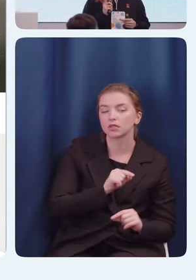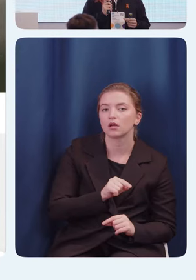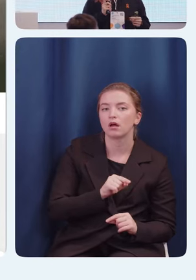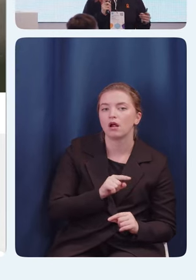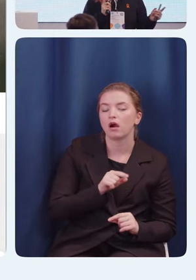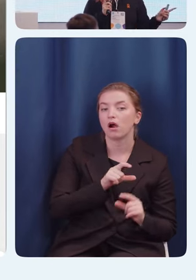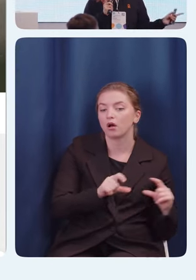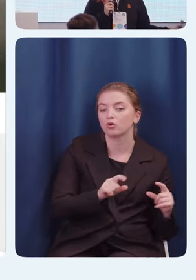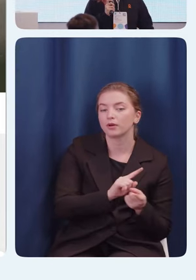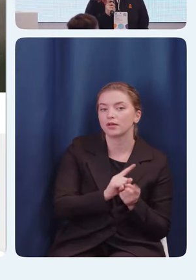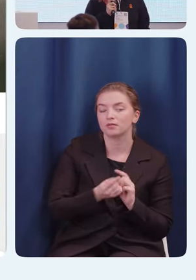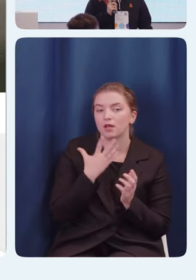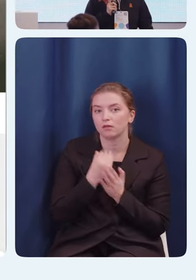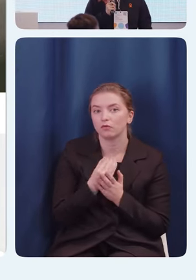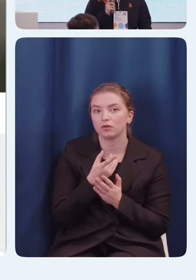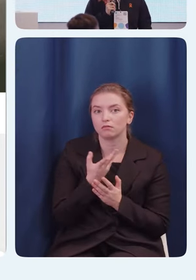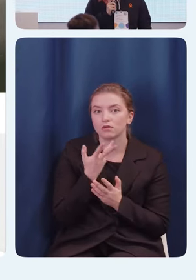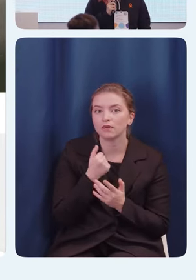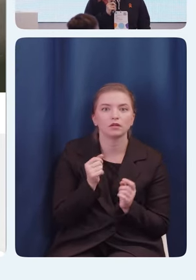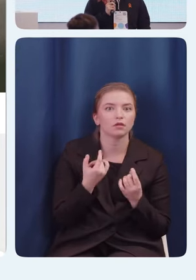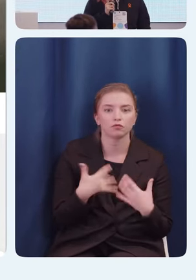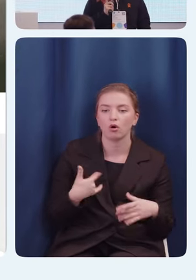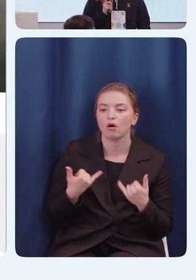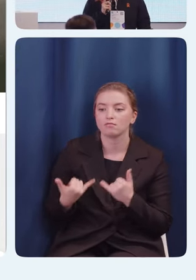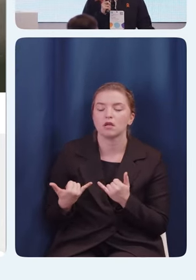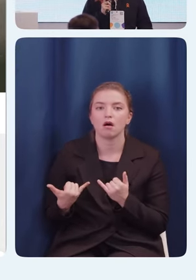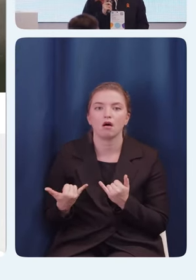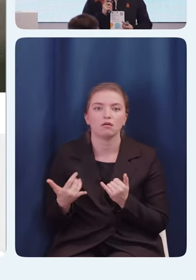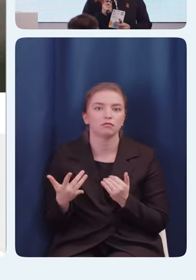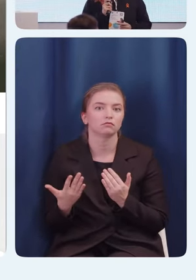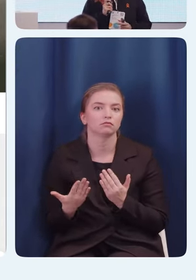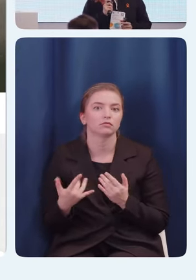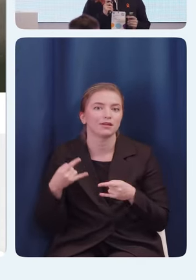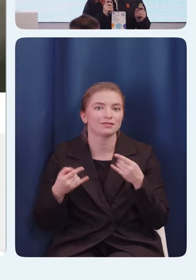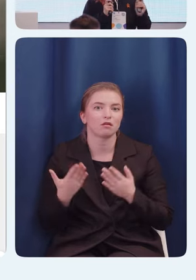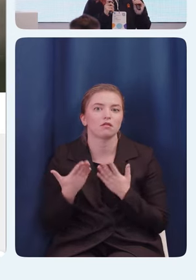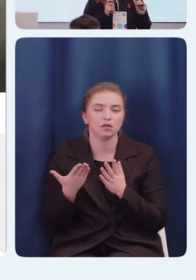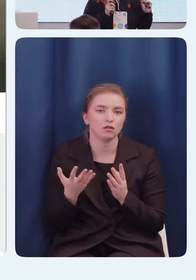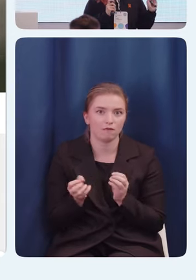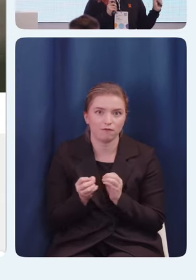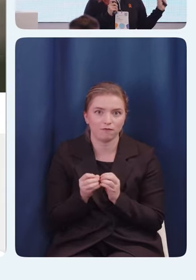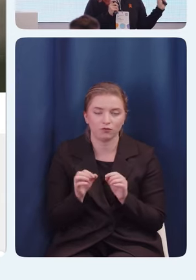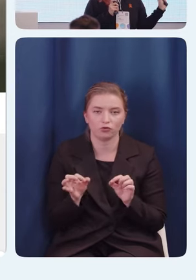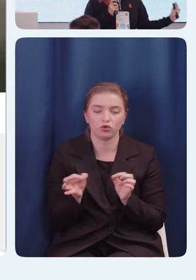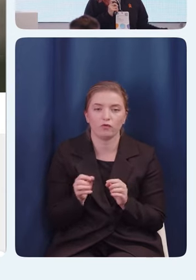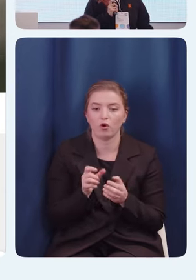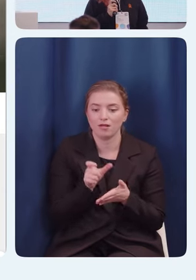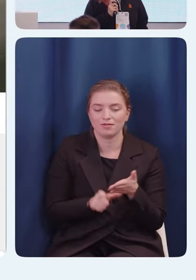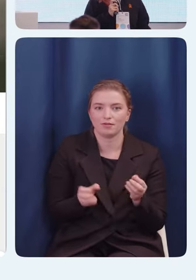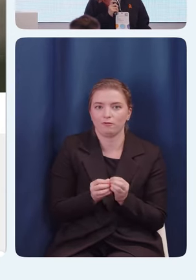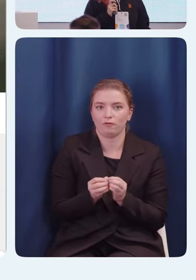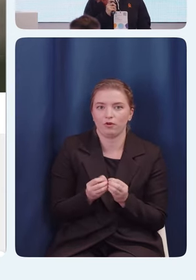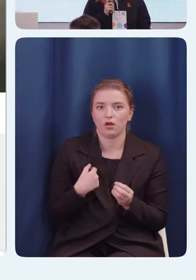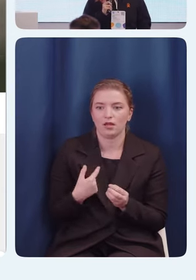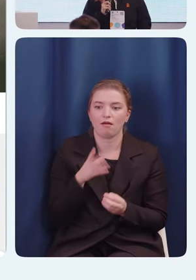ничего не меняется. То есть для скринридера текст остается тем же, и пользователь не слышит никакого фидбэка в ответ на совершенное